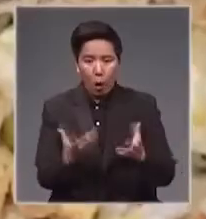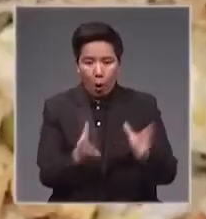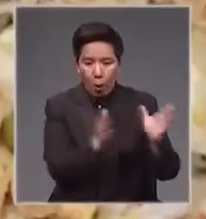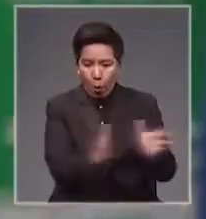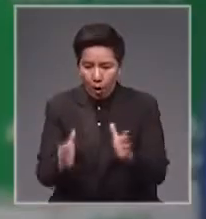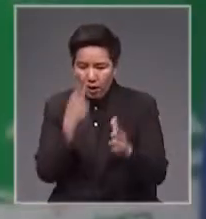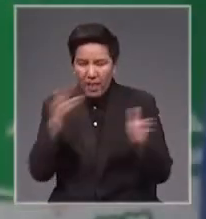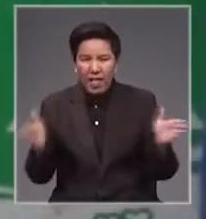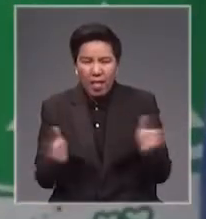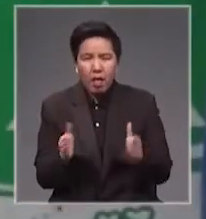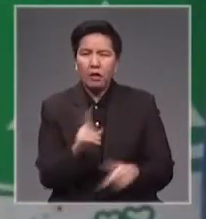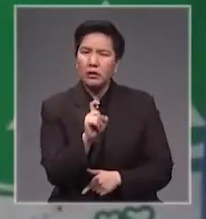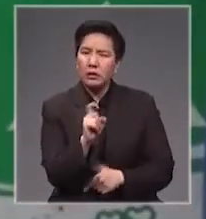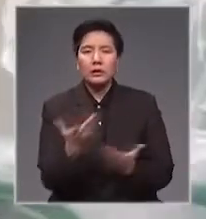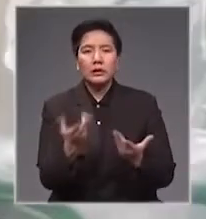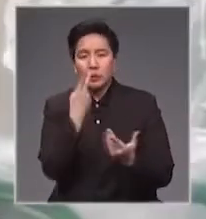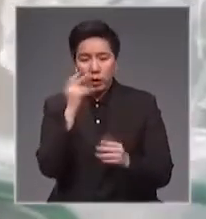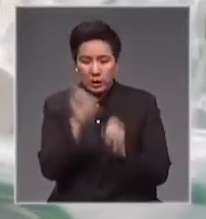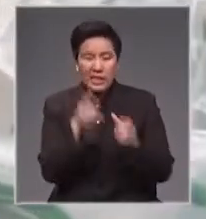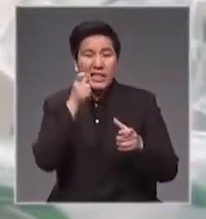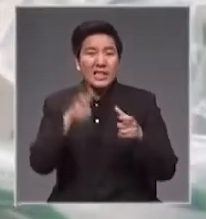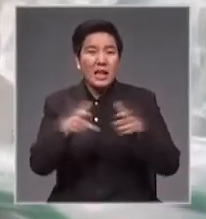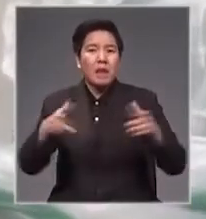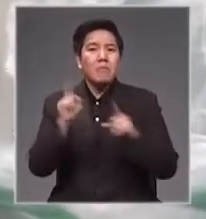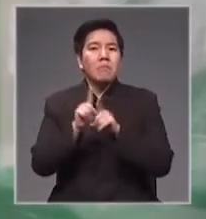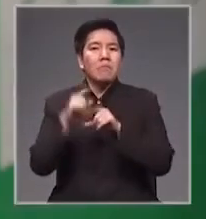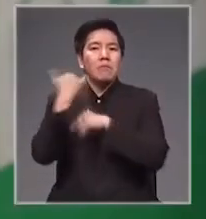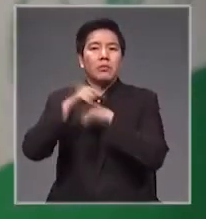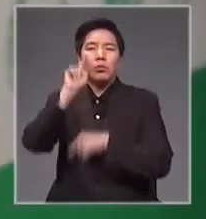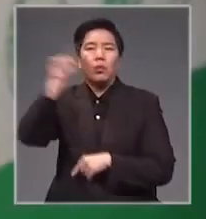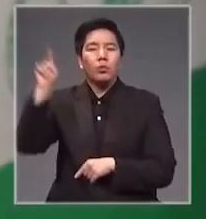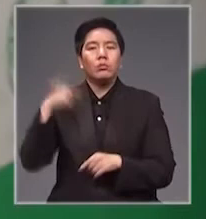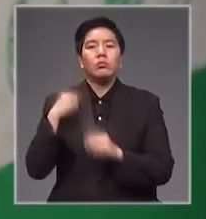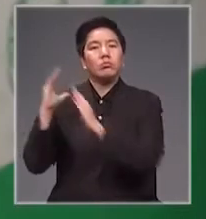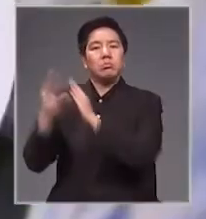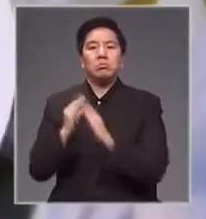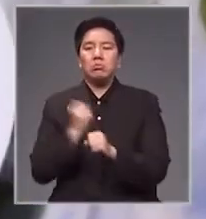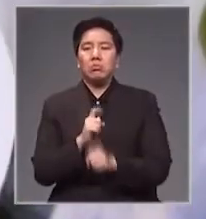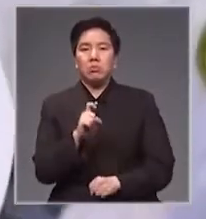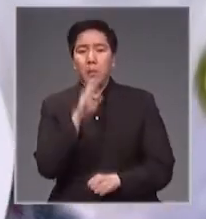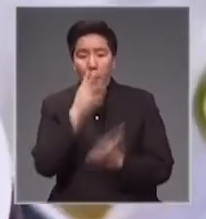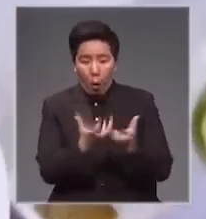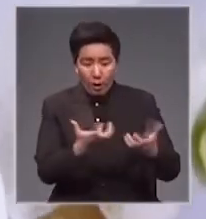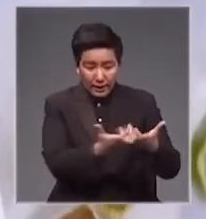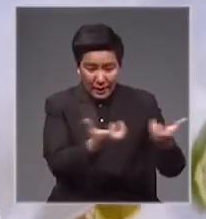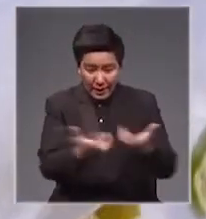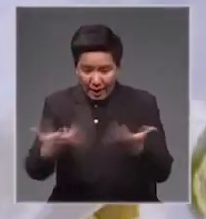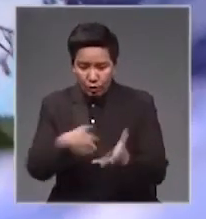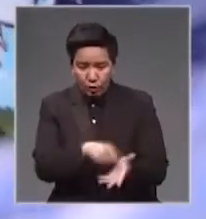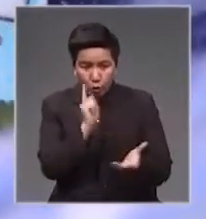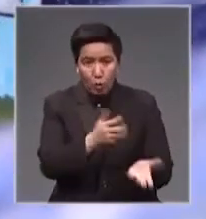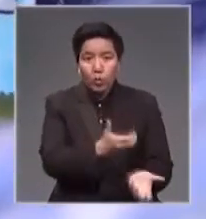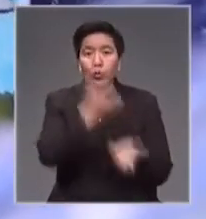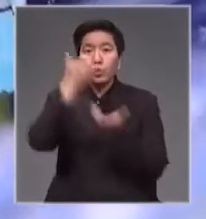คับแคบเกินไปที่ทิ้งขยะใหญ่แบบเมืองนอกทำไม่ค่อยได้นะครับเมื่อมีการแยกขยะมาแล้วก็ต้องมาดูเรื่องการขนส่งการ